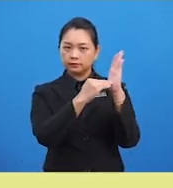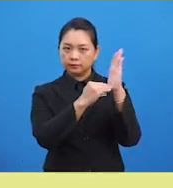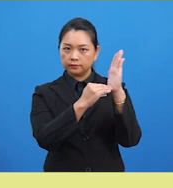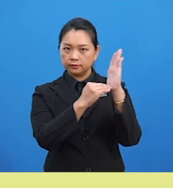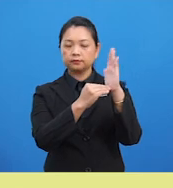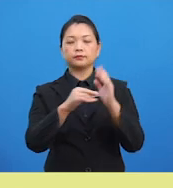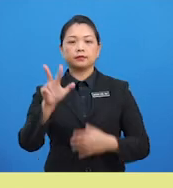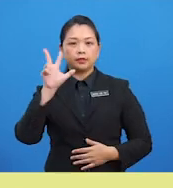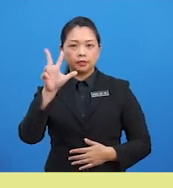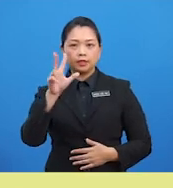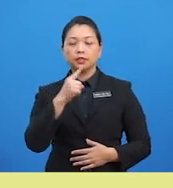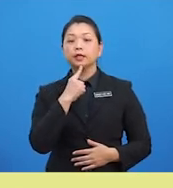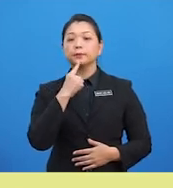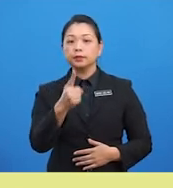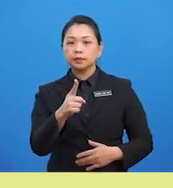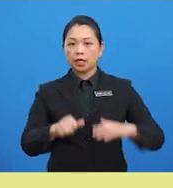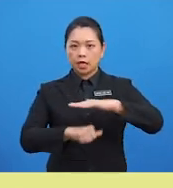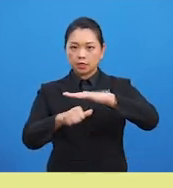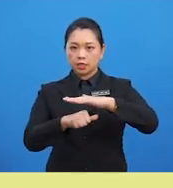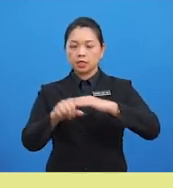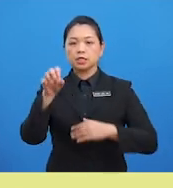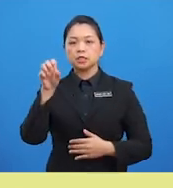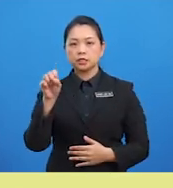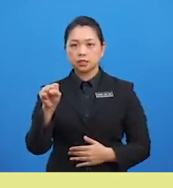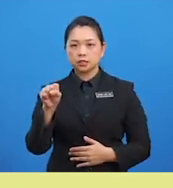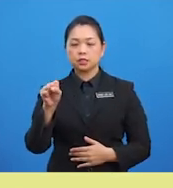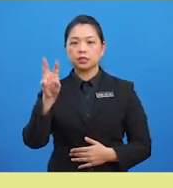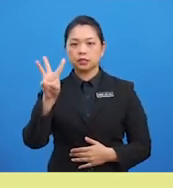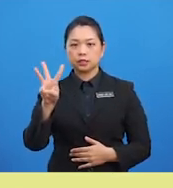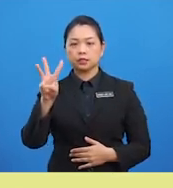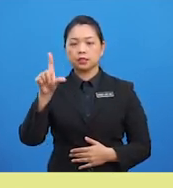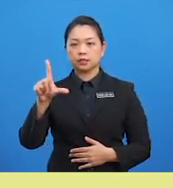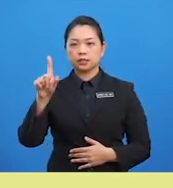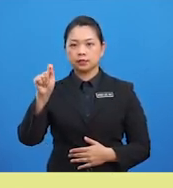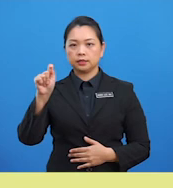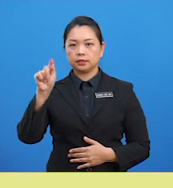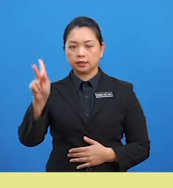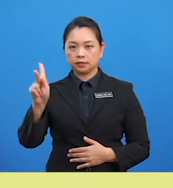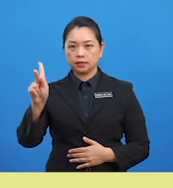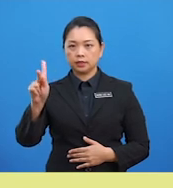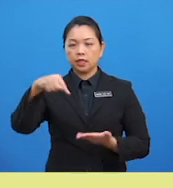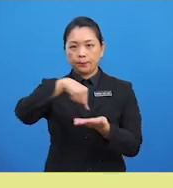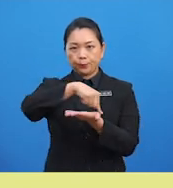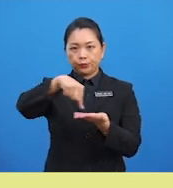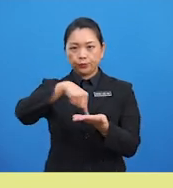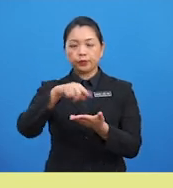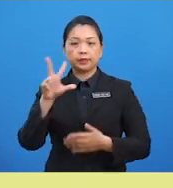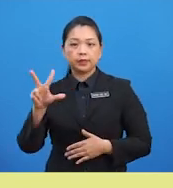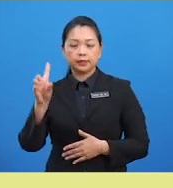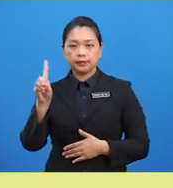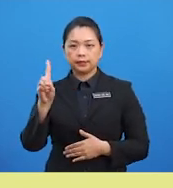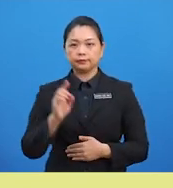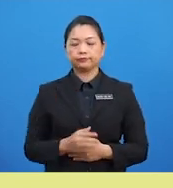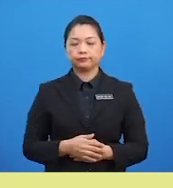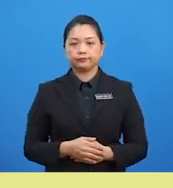senaraikan 3 perintah asas perisian lukisan terbantu komputer model 3